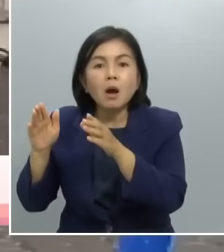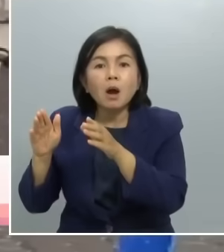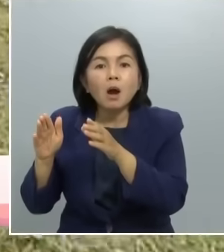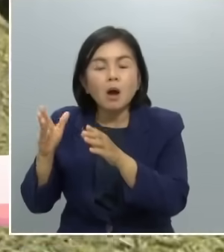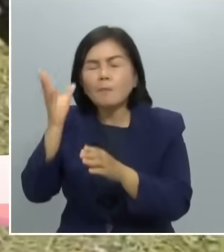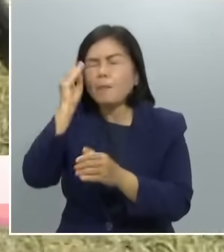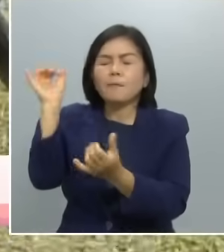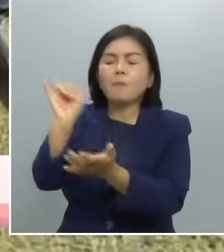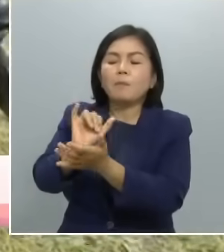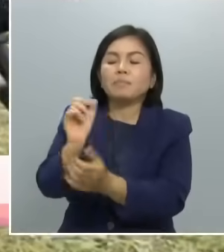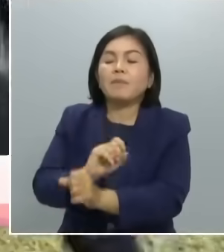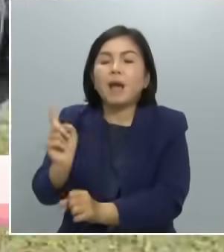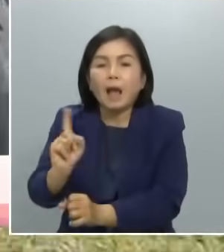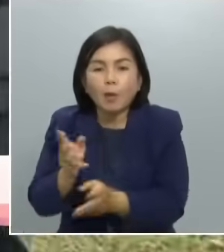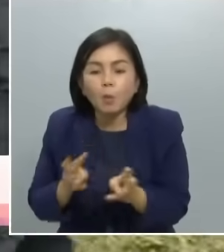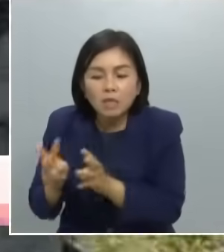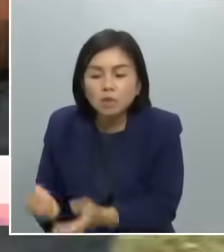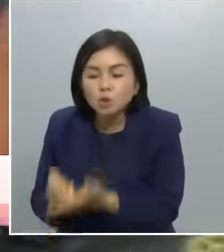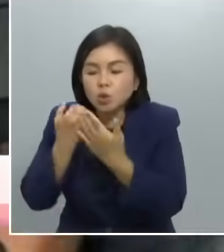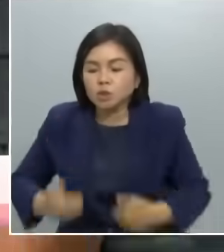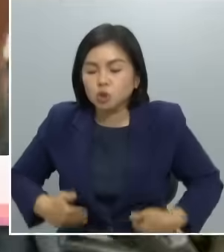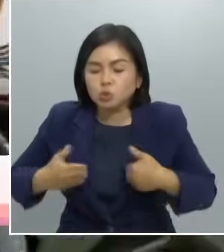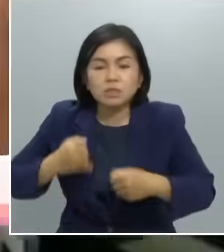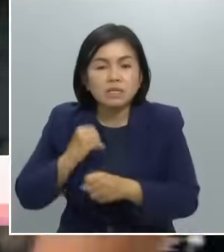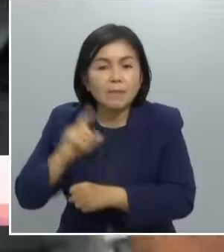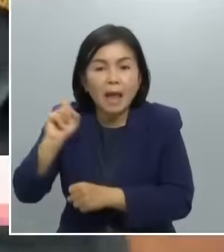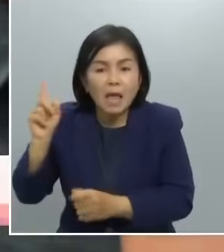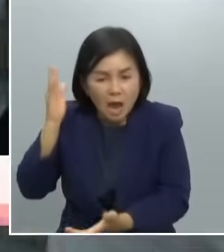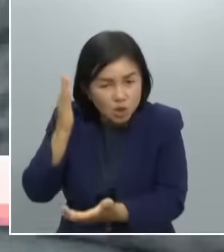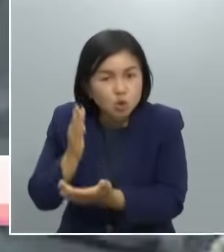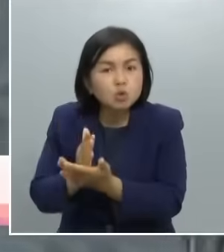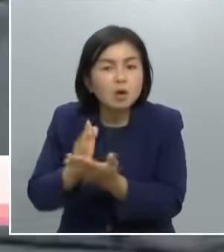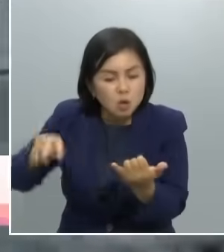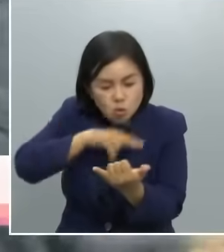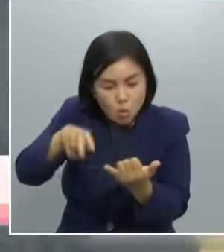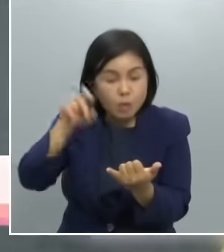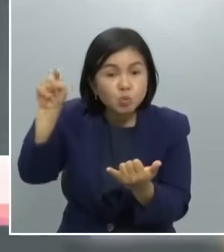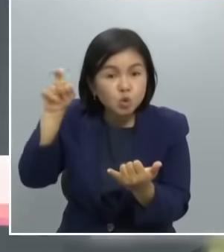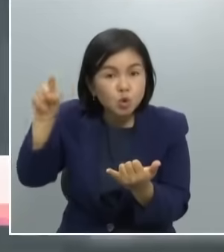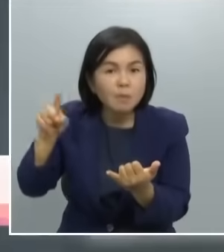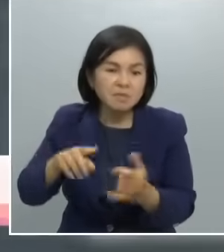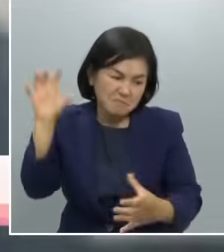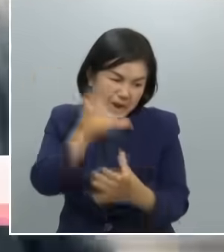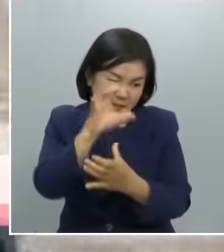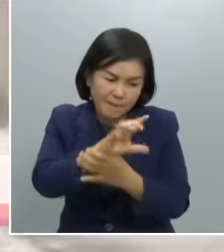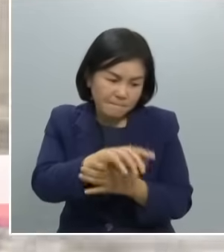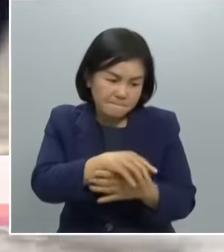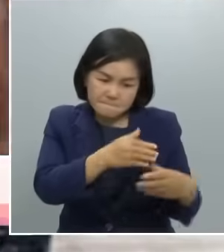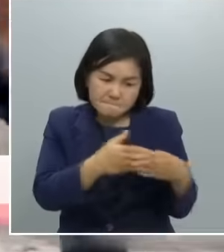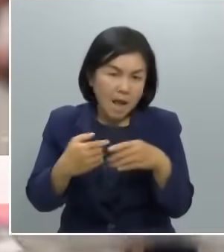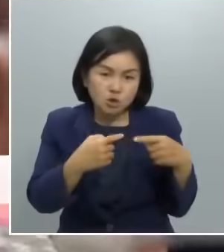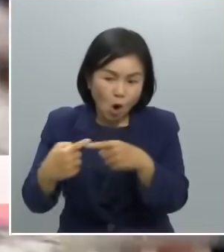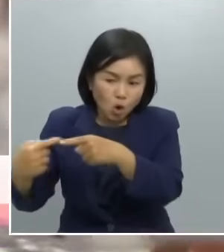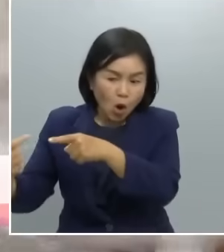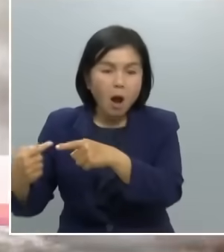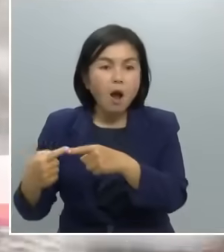ทันท่วงทีคือเหมือนกับว่าถ้าเกิดเป็นลมเนี่ยแม่บอกอยากให้แบบหยุดเลยแล้วให้รักษาอย่างทันท่วงทีไม่ใช่ลากไปอีกมาแบบนี้เป็นระยะทางไก